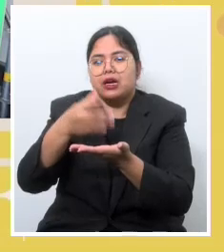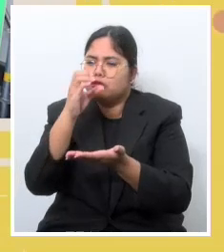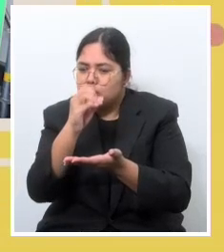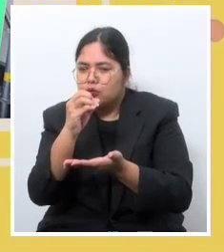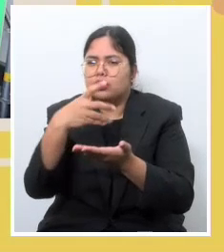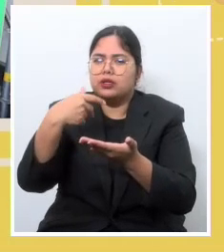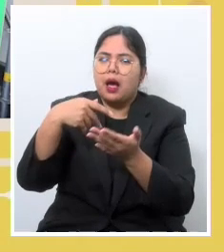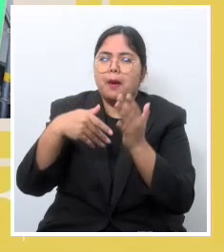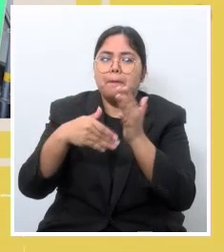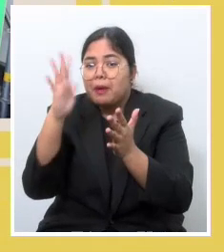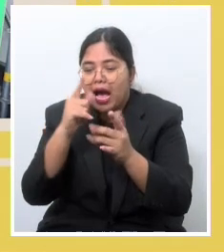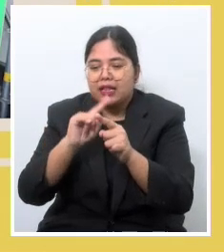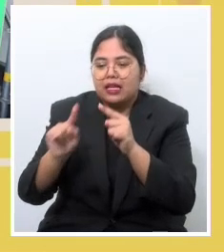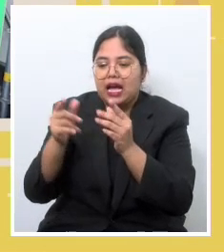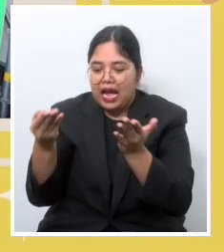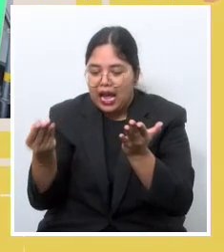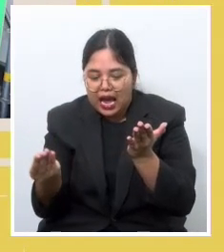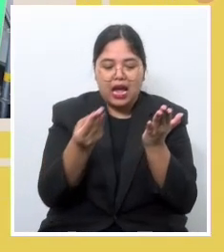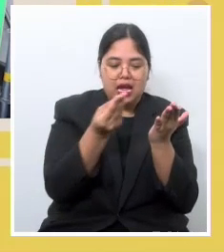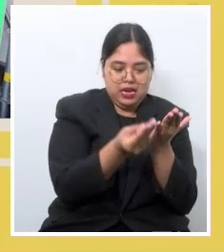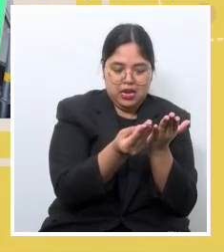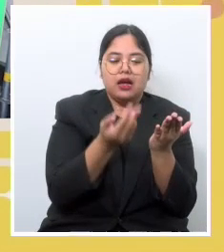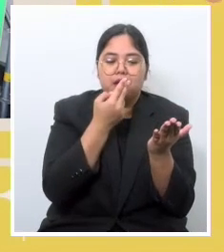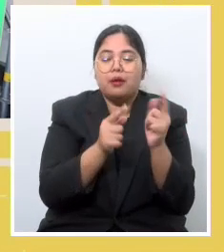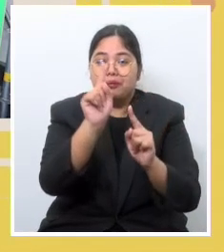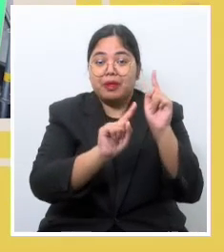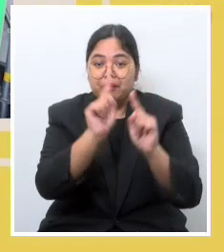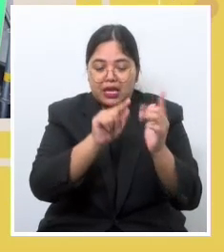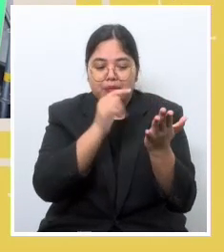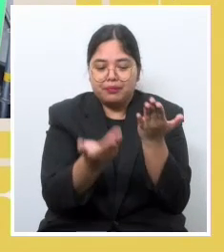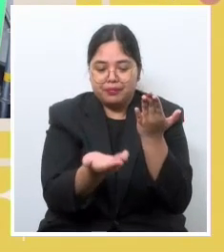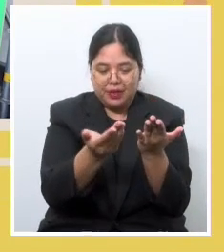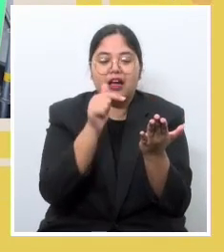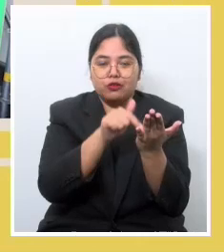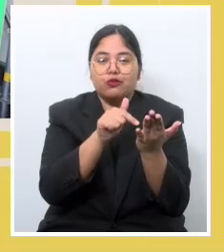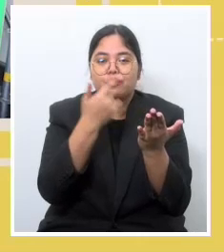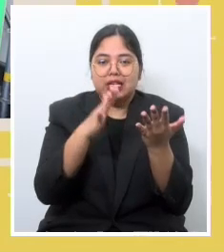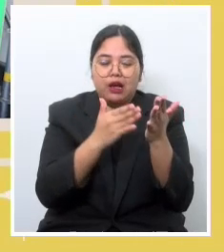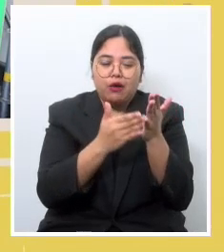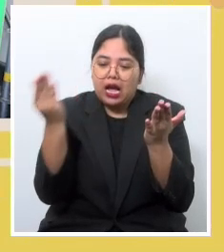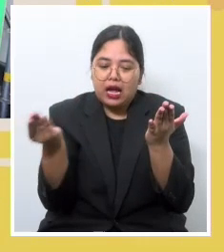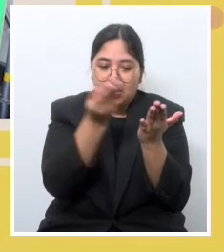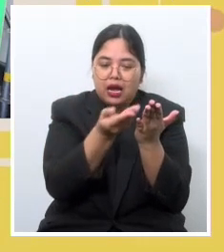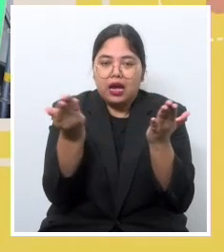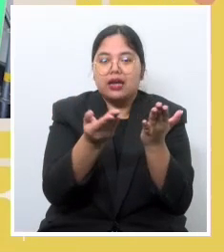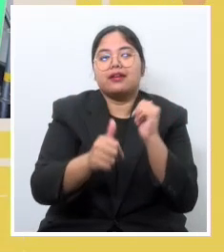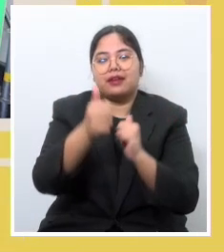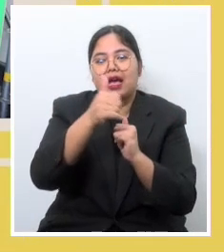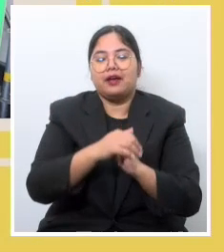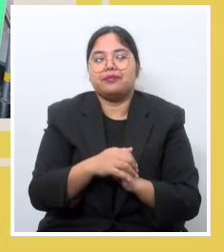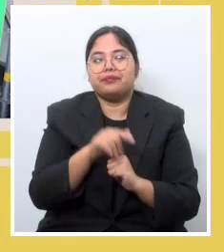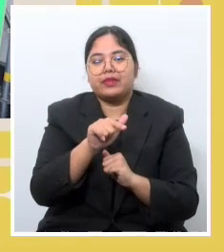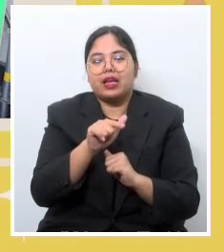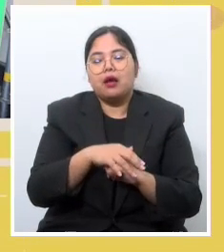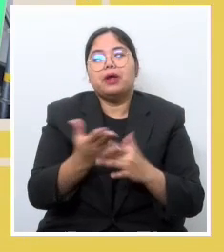รมสเพื่อมาเทียบโอนโดยจะมีครูพี่เลี้ยงที่ปรึกษาของ Mob Schoolดำเนินการติดตามรวมกับผู้เรียนม schol